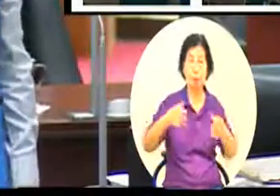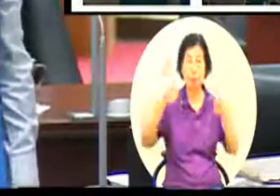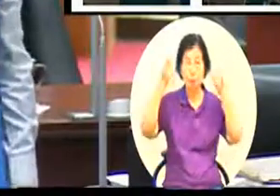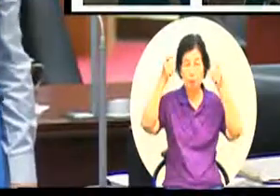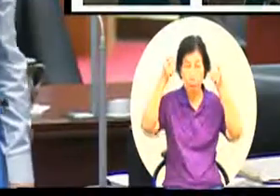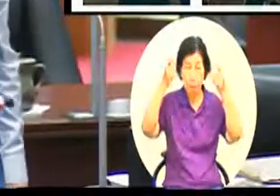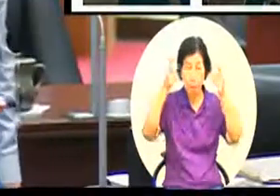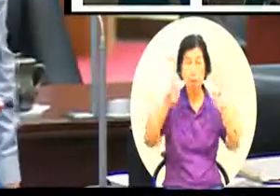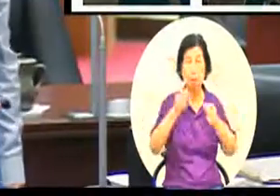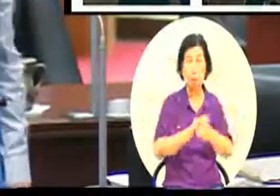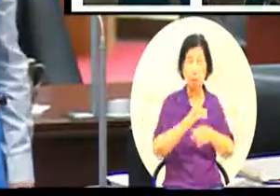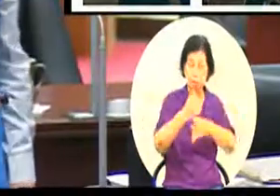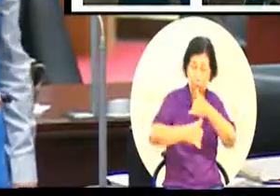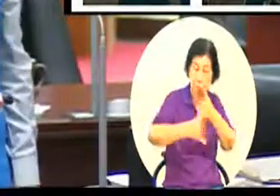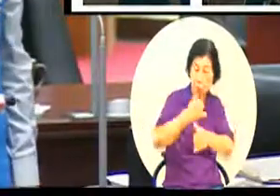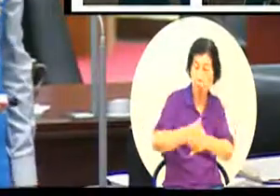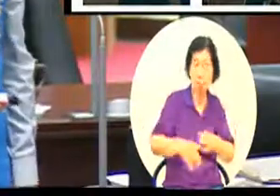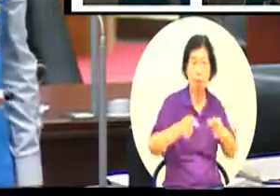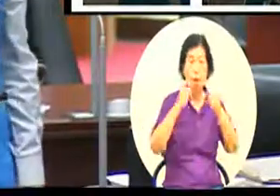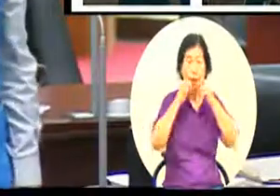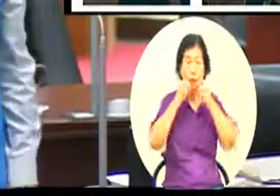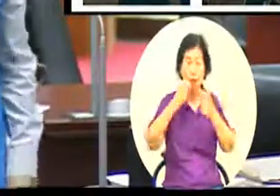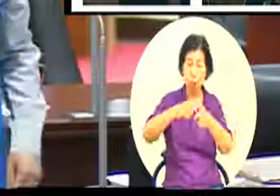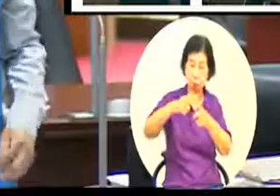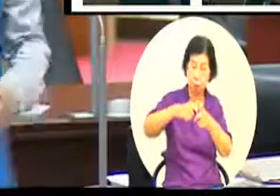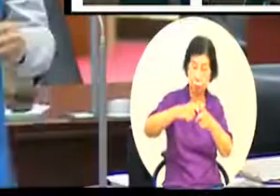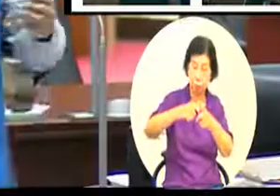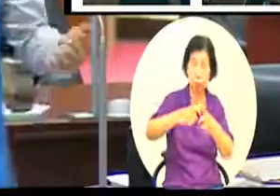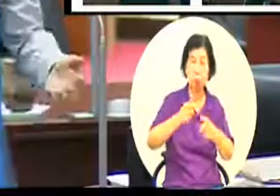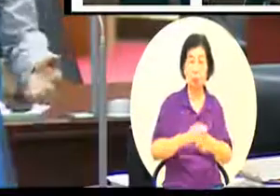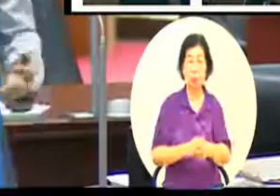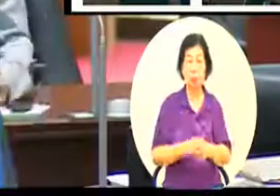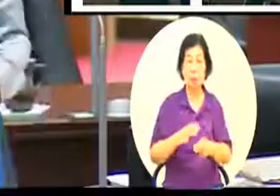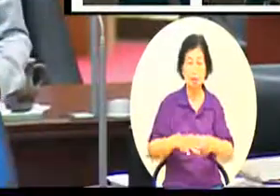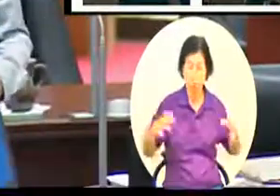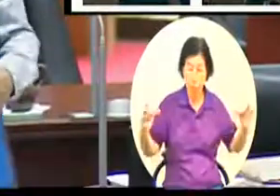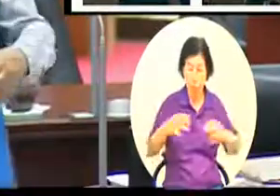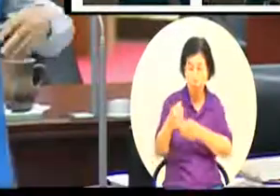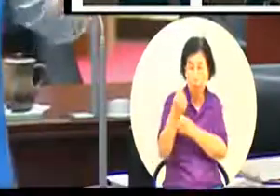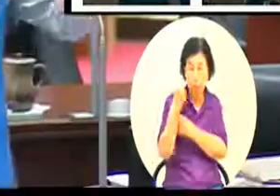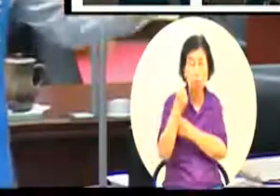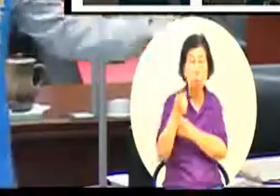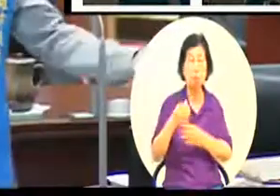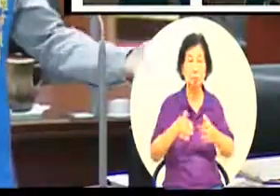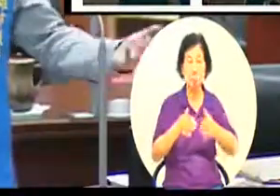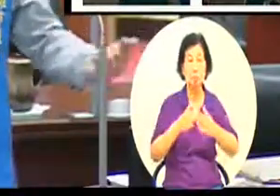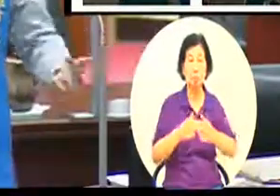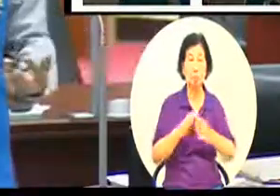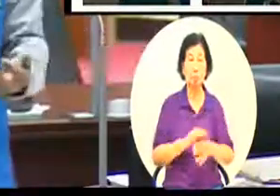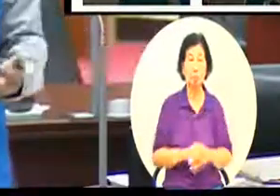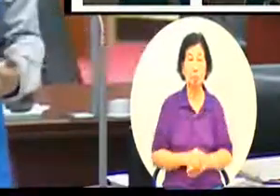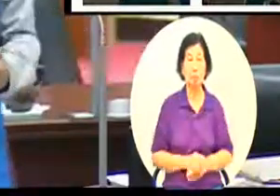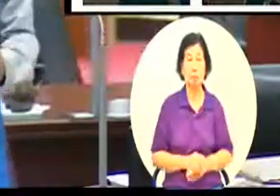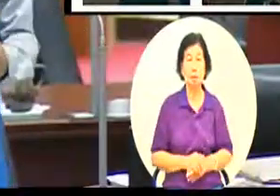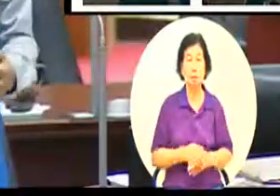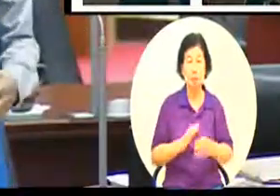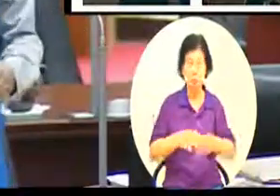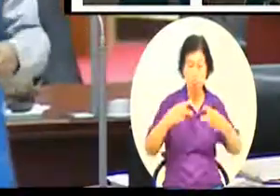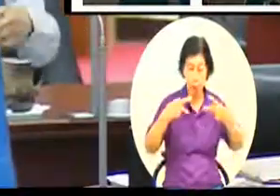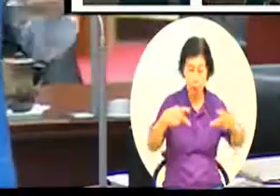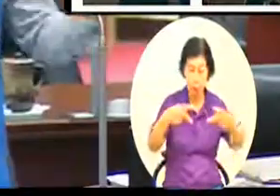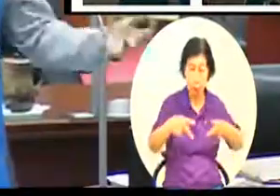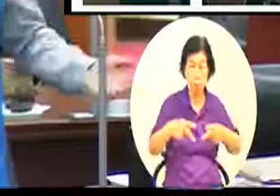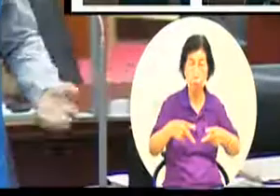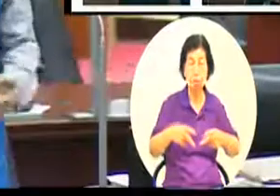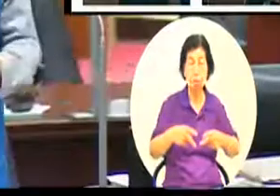准、生活品质？对对，大家是要共同努力。既然有那么好的一个捷运了，我们更